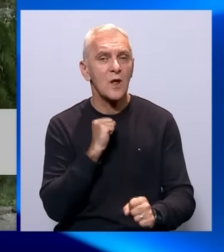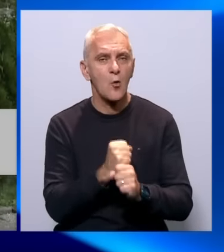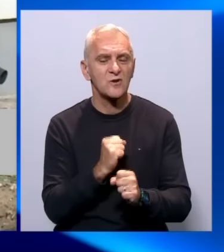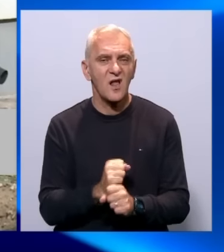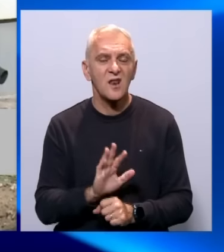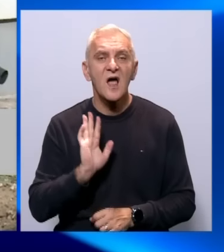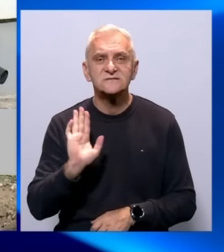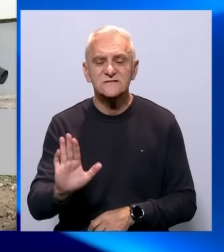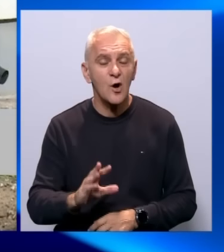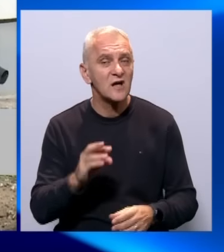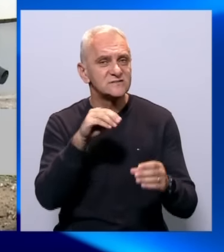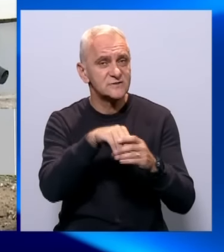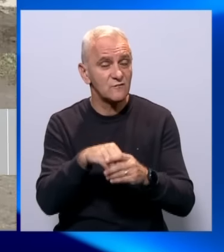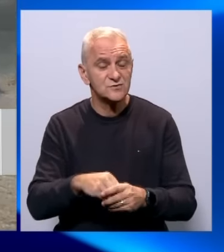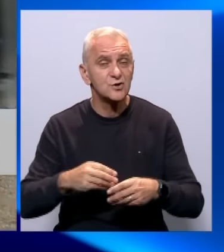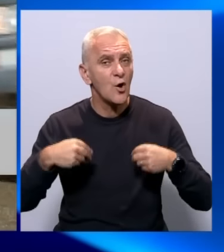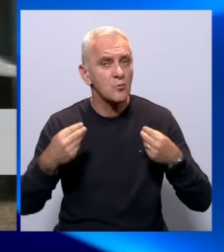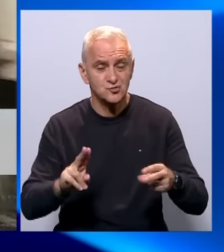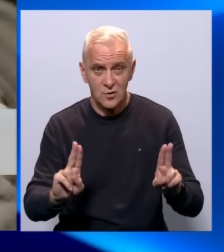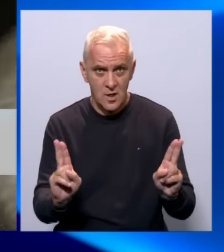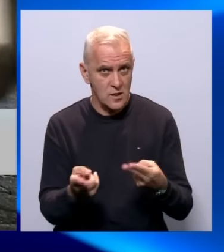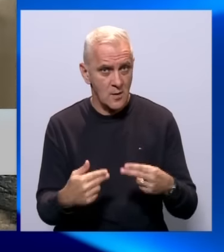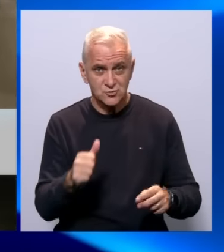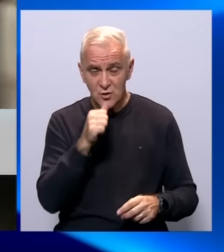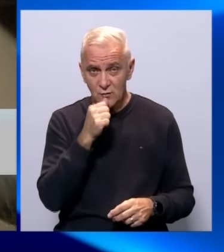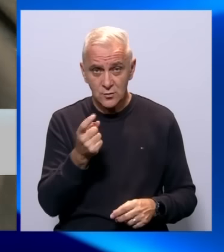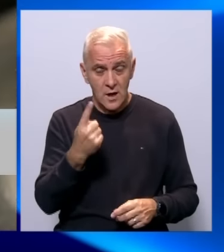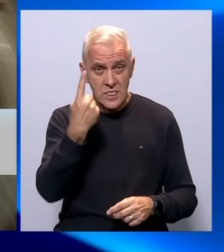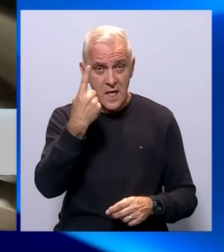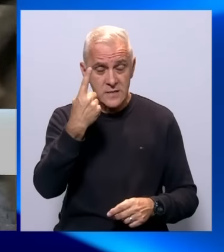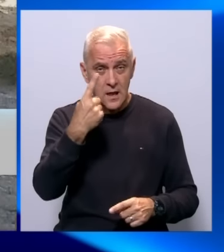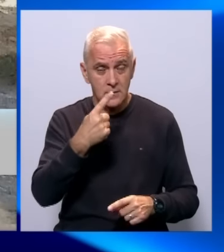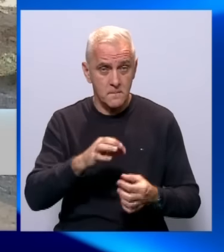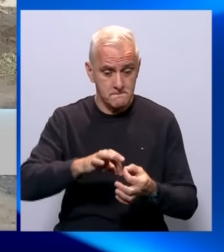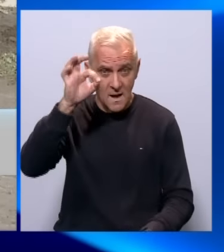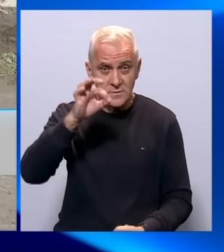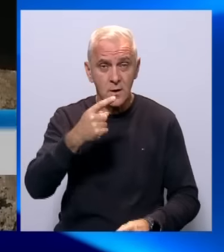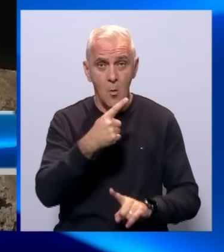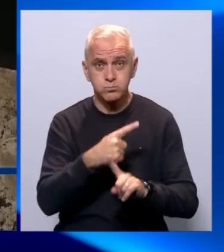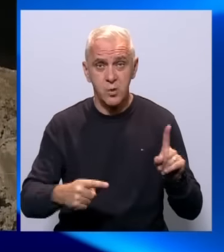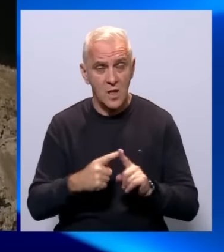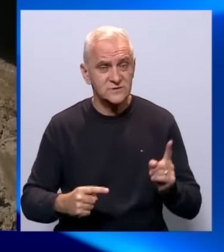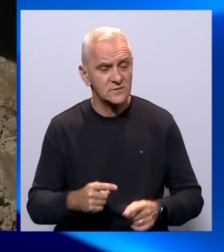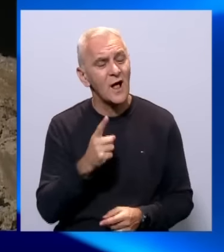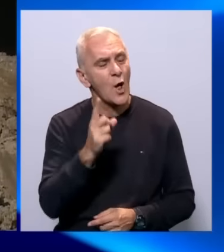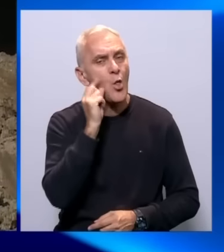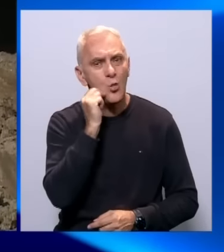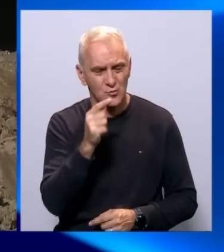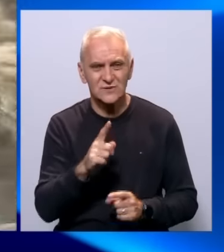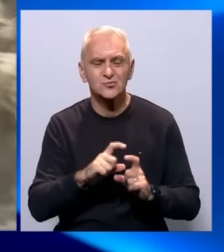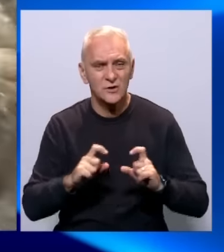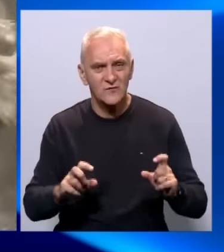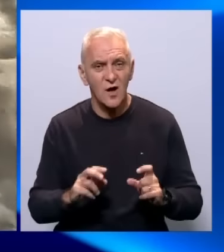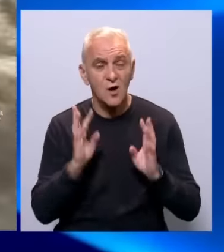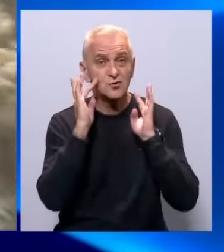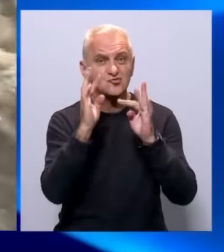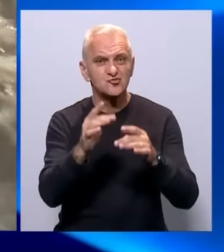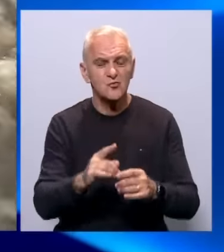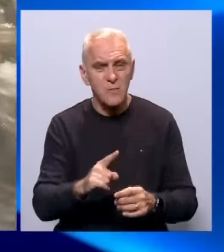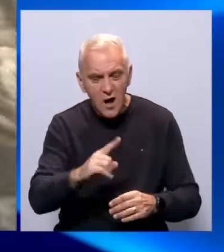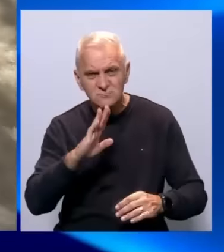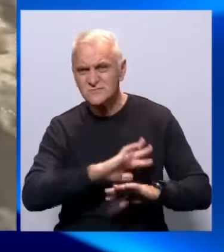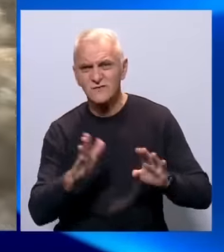ali mještani objašnjavaju da je nemoguće da voda nadođe metar za pola sata. Ima ljudskog faktora, kažu, jer se šuma iznad